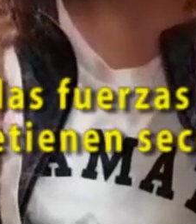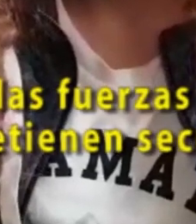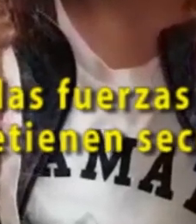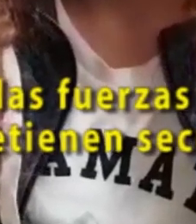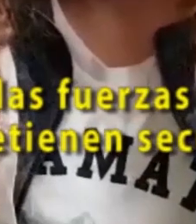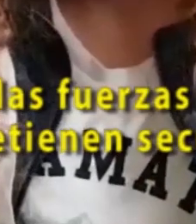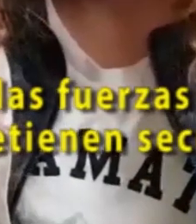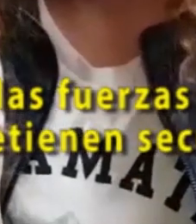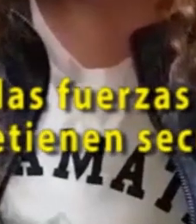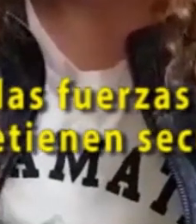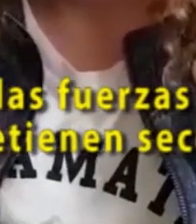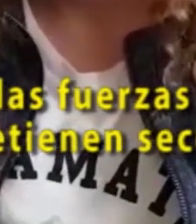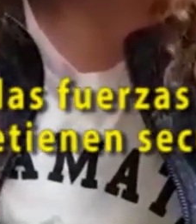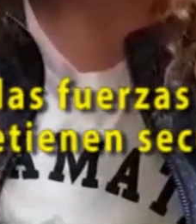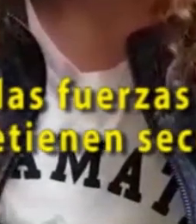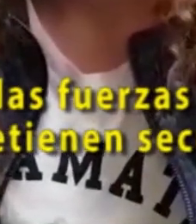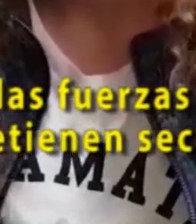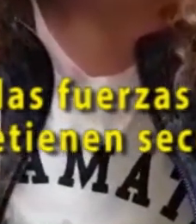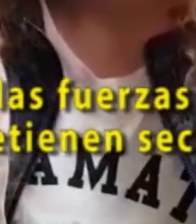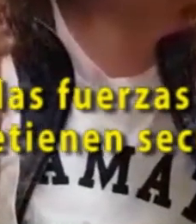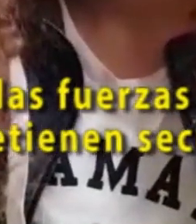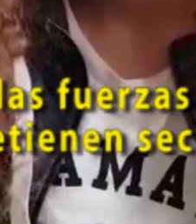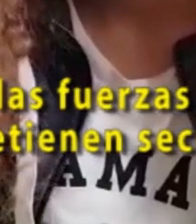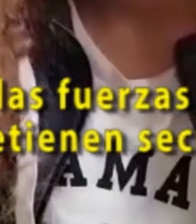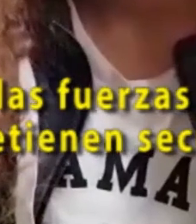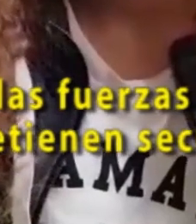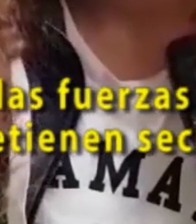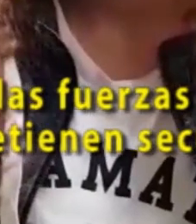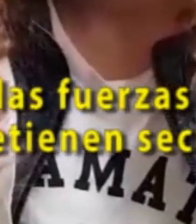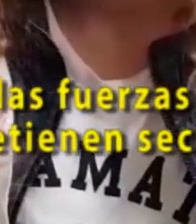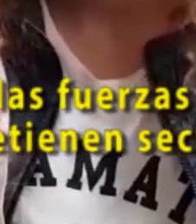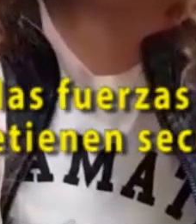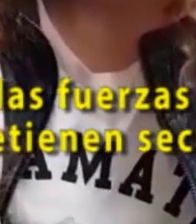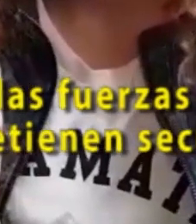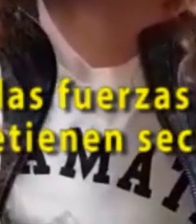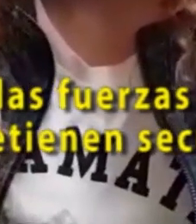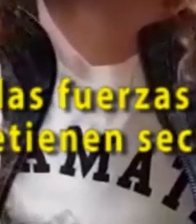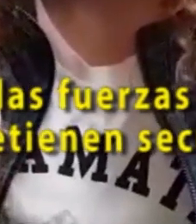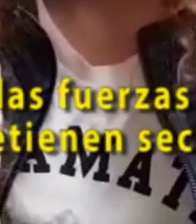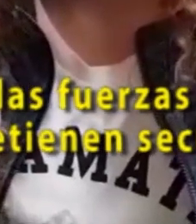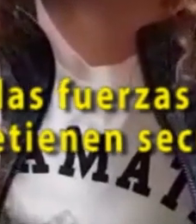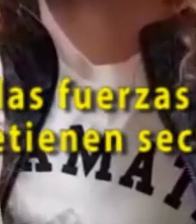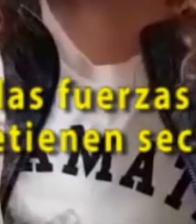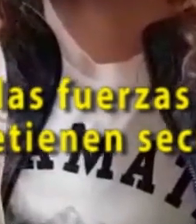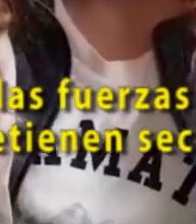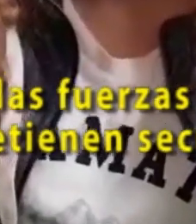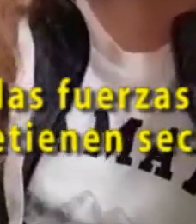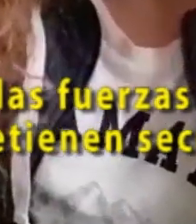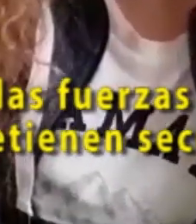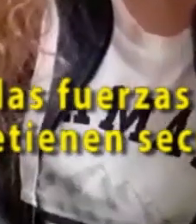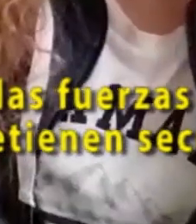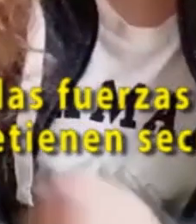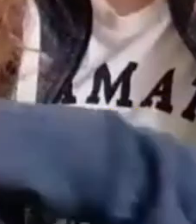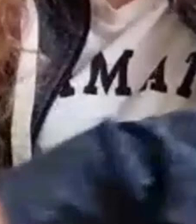بيتعرضوا لظلم من خلال انه لما الاحتلال يقتحم مدارسهم يعتقلهم من